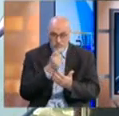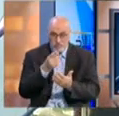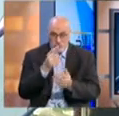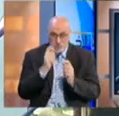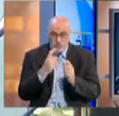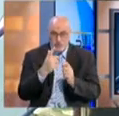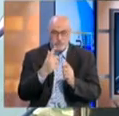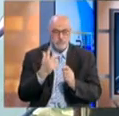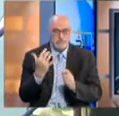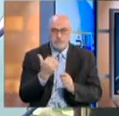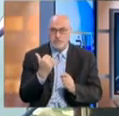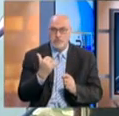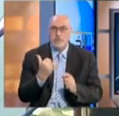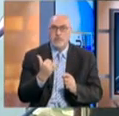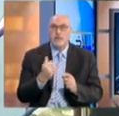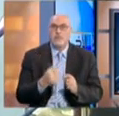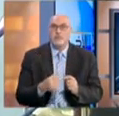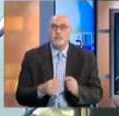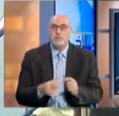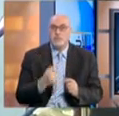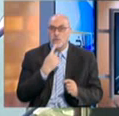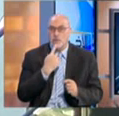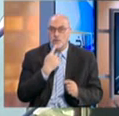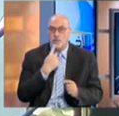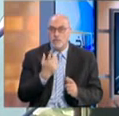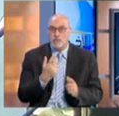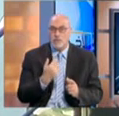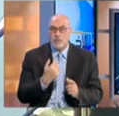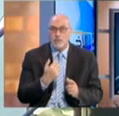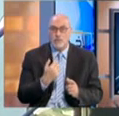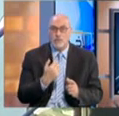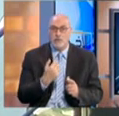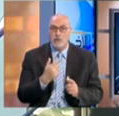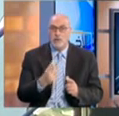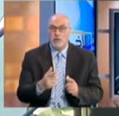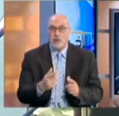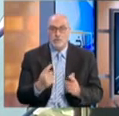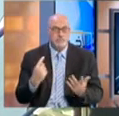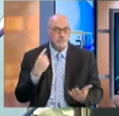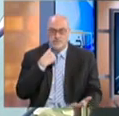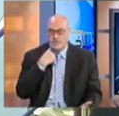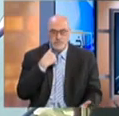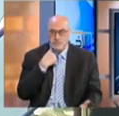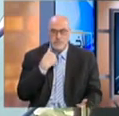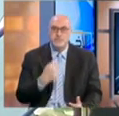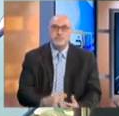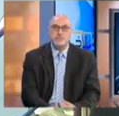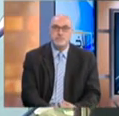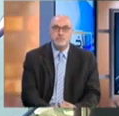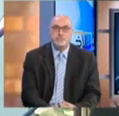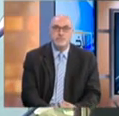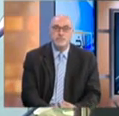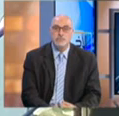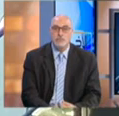سياسية ضيقة سيكون دائما مآله الفشل الذريع